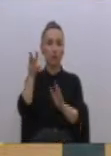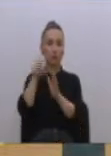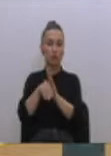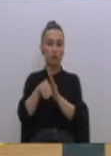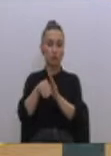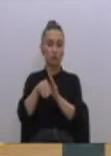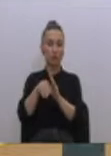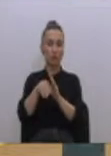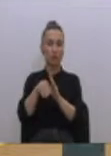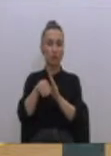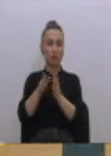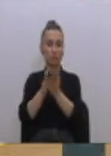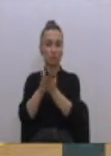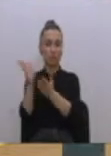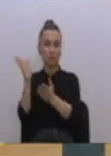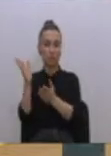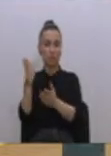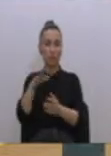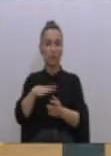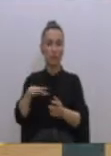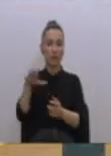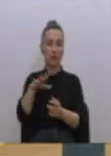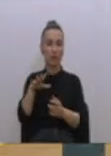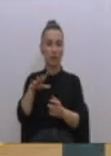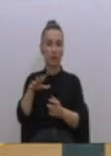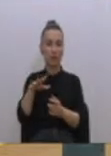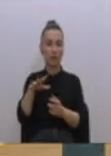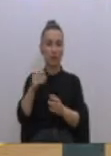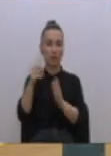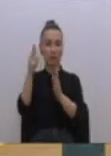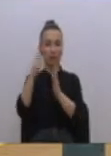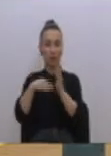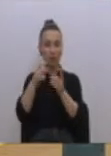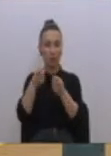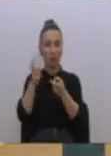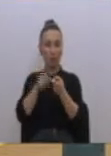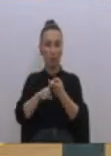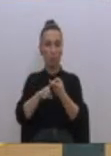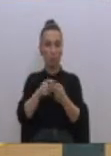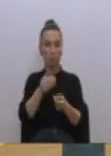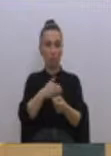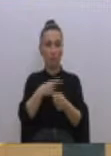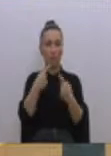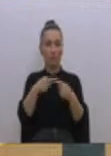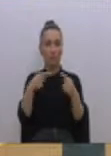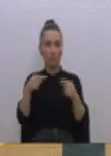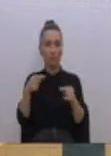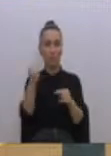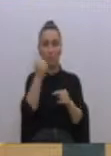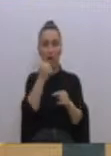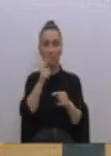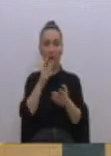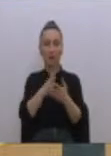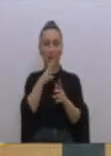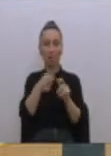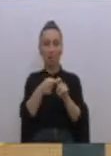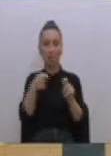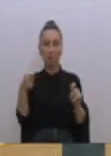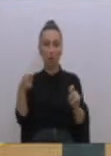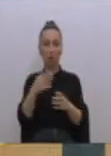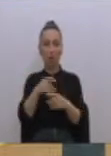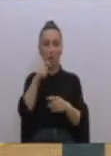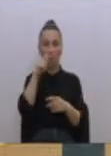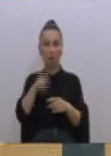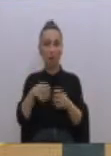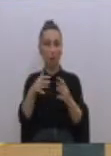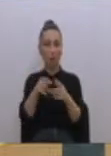și mi e marteba, sa cartolos, guerdi sau sancție, bis guerdi sau sa cartolos, da, da, spada spa sa coneli, da, sa hanzlior, ucraina și om,